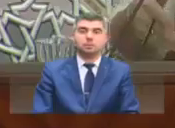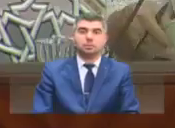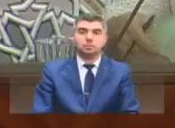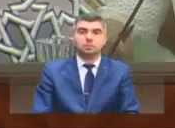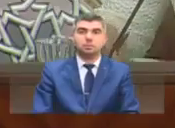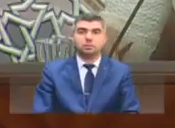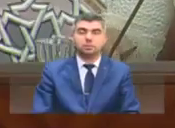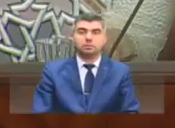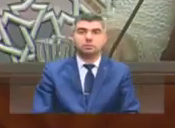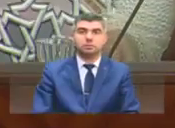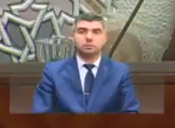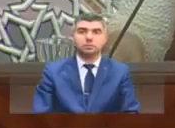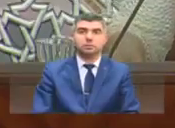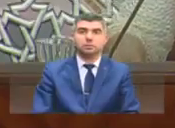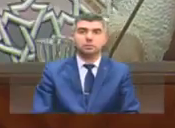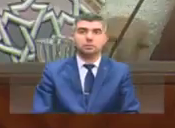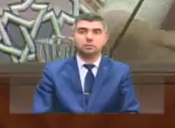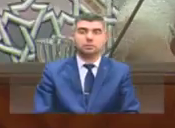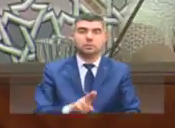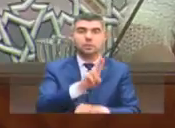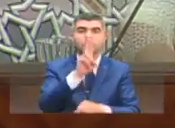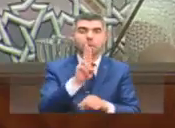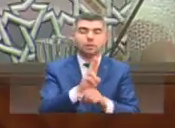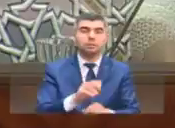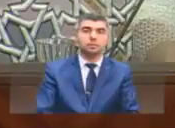إذن نمر إلى السؤال الموالي،